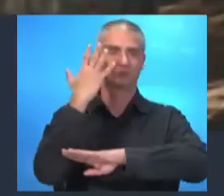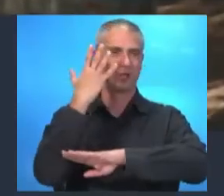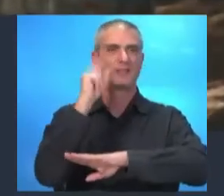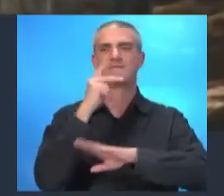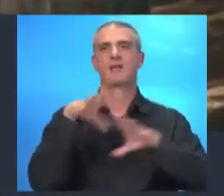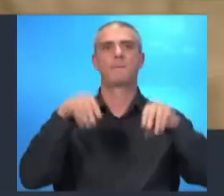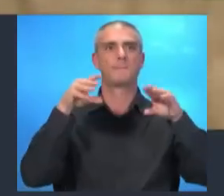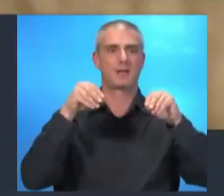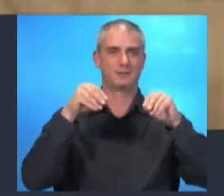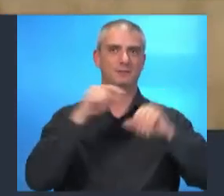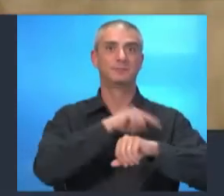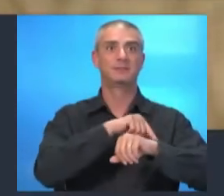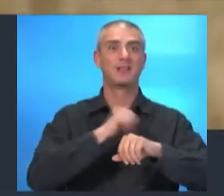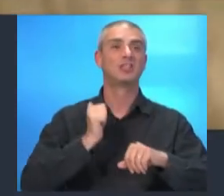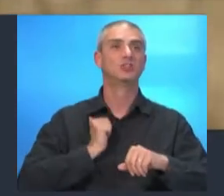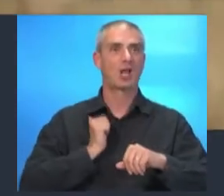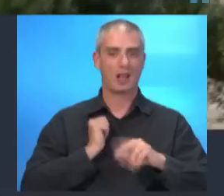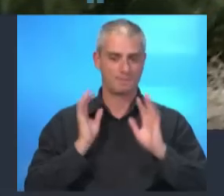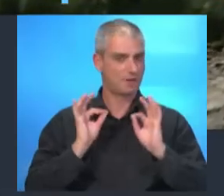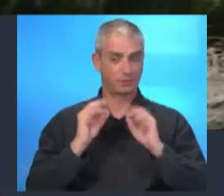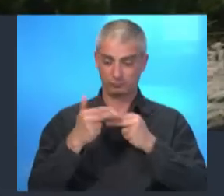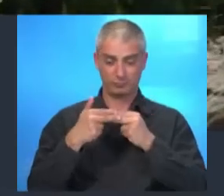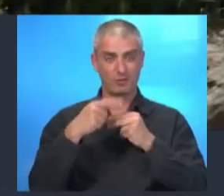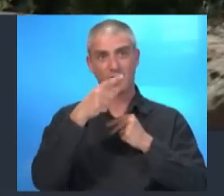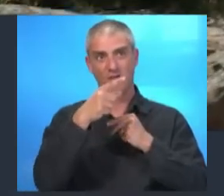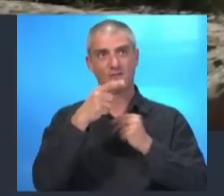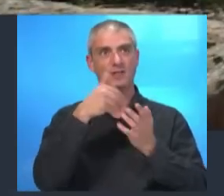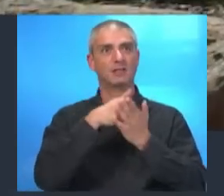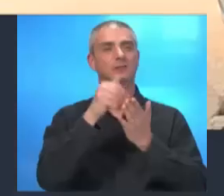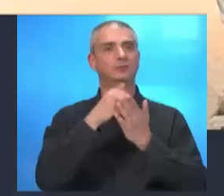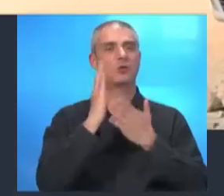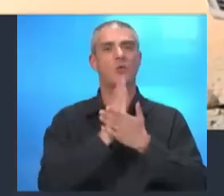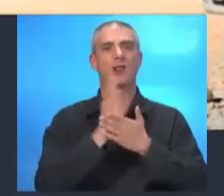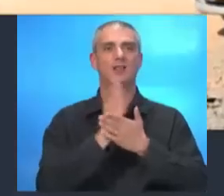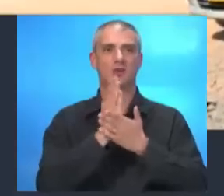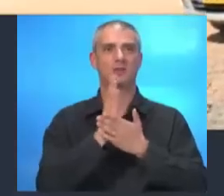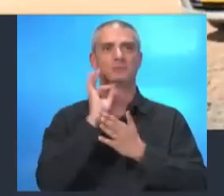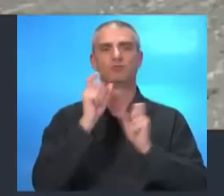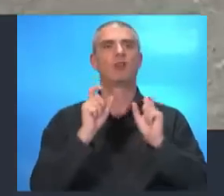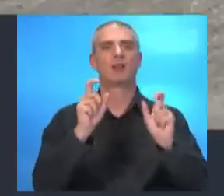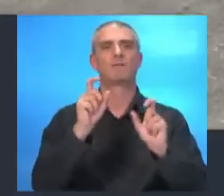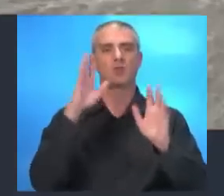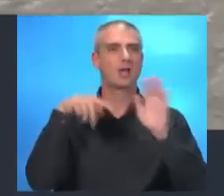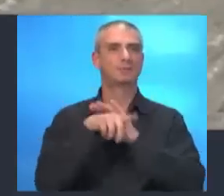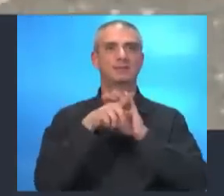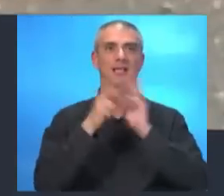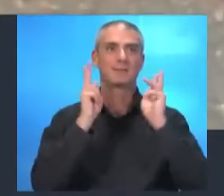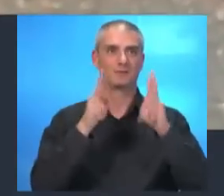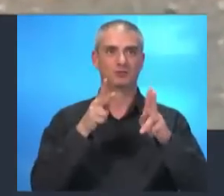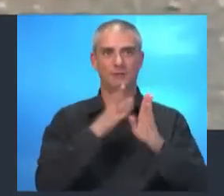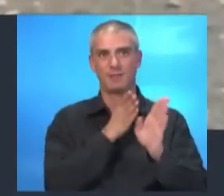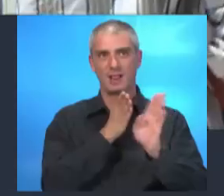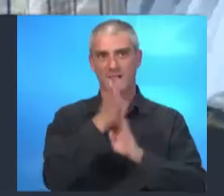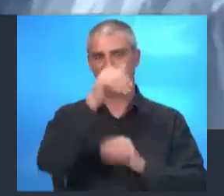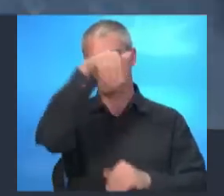והפארקים, בזמן שחיילי צה"ל ממש לא רחוק מכאן המשיכו בהיערכות כדי למנוע ממסתננים אפשריים לחדור